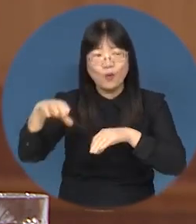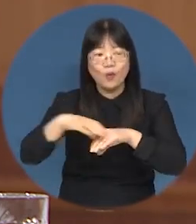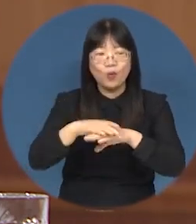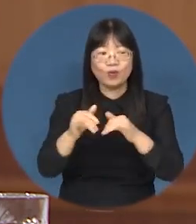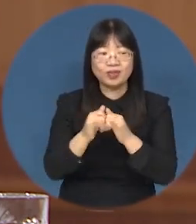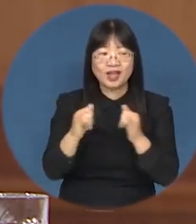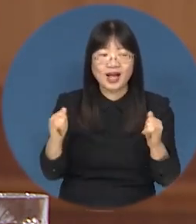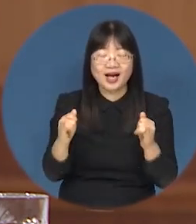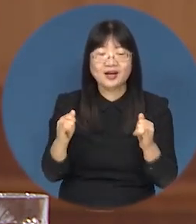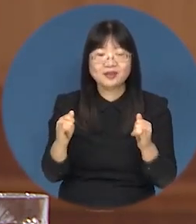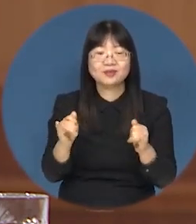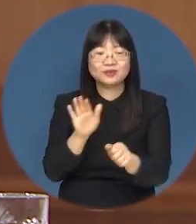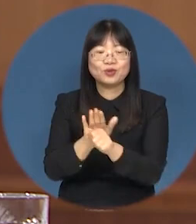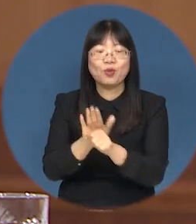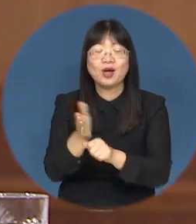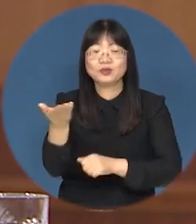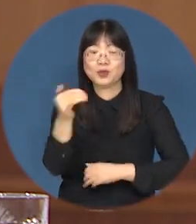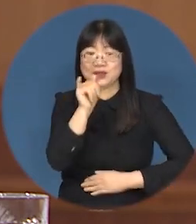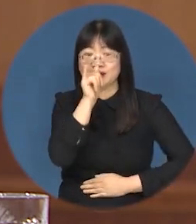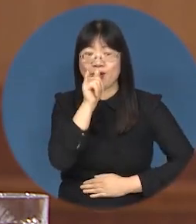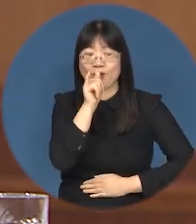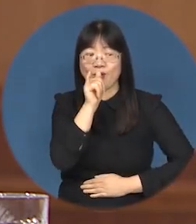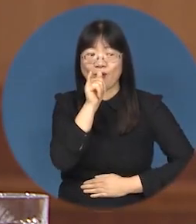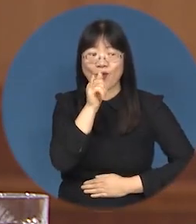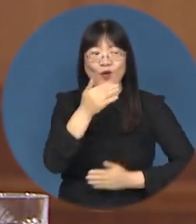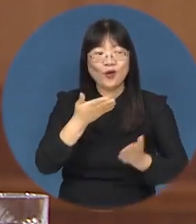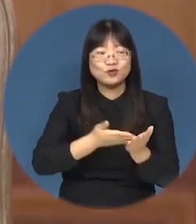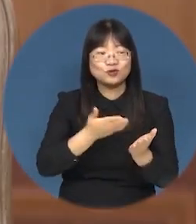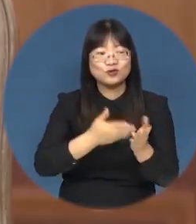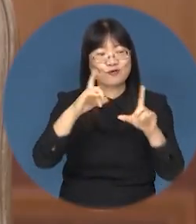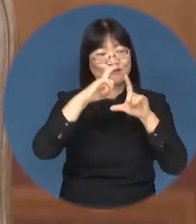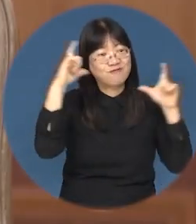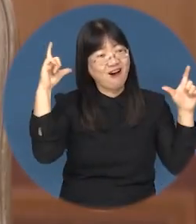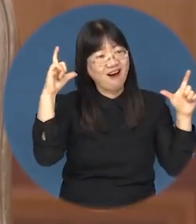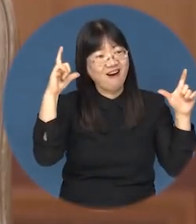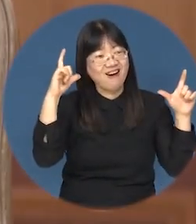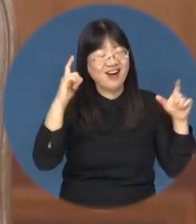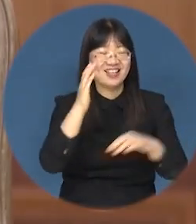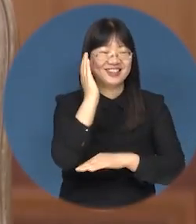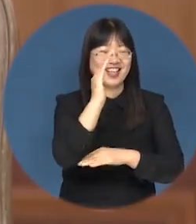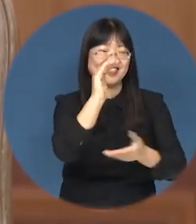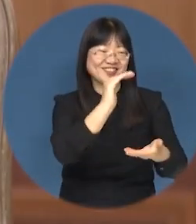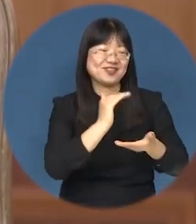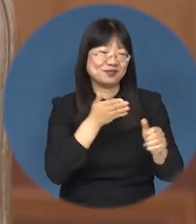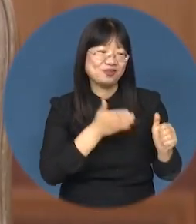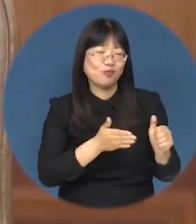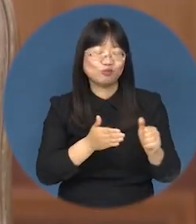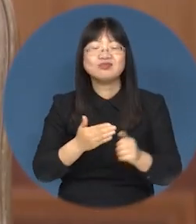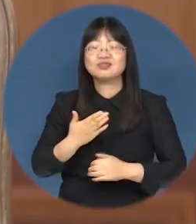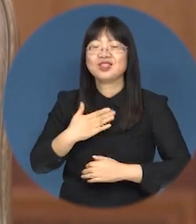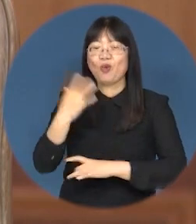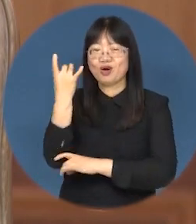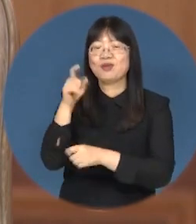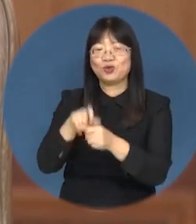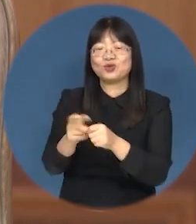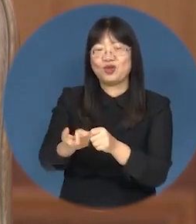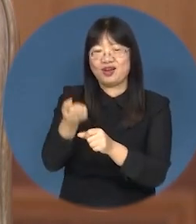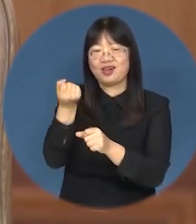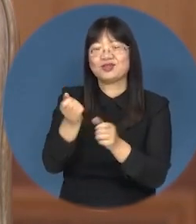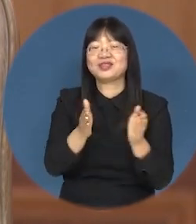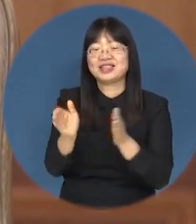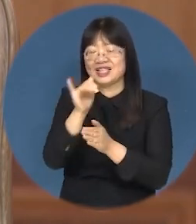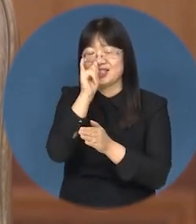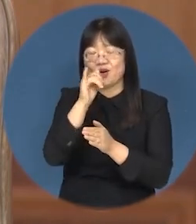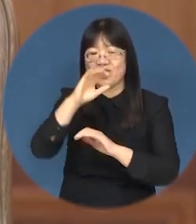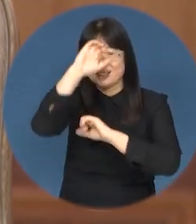크게 뉴스가 된 적이 있었습니다. 그렇습니다. 그 얘기 좀 들려주세요. 저희가 이제 사실은 의도한 바죠. 예. 자, 이